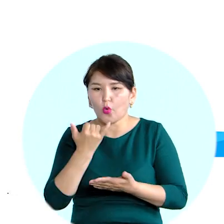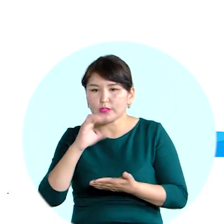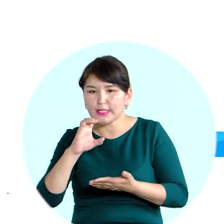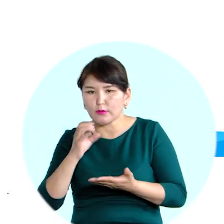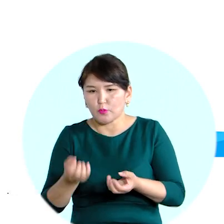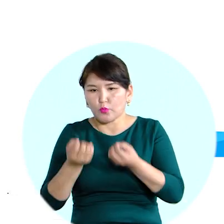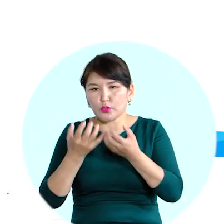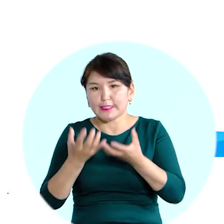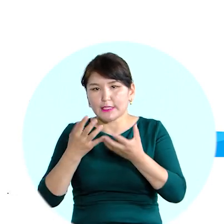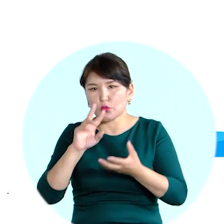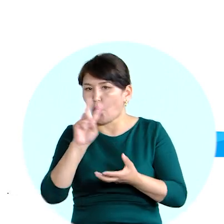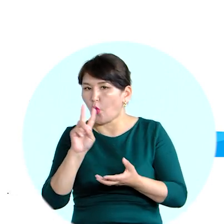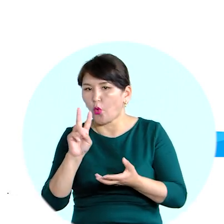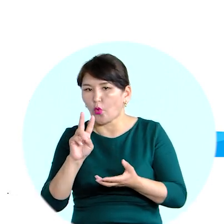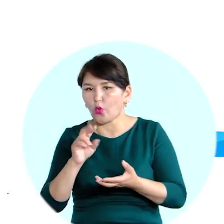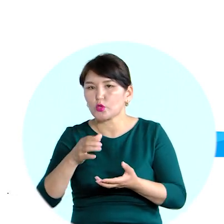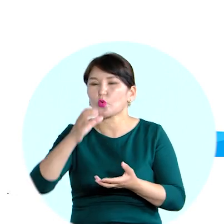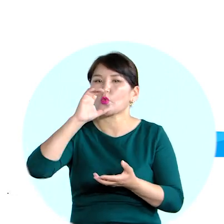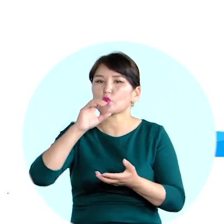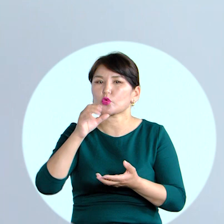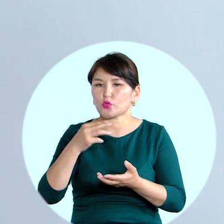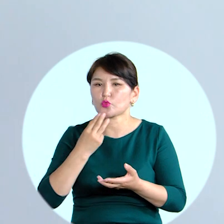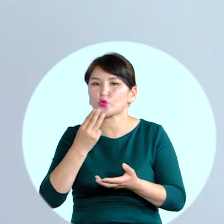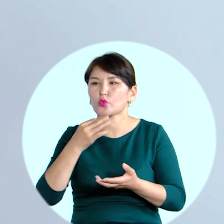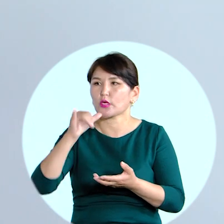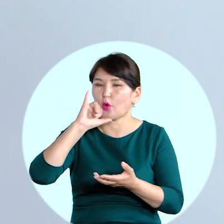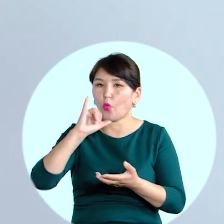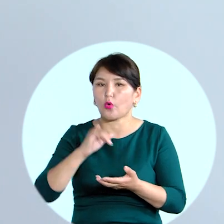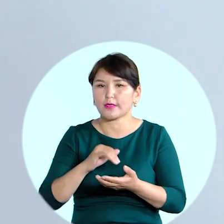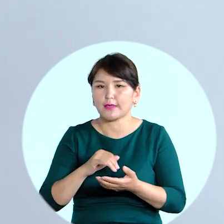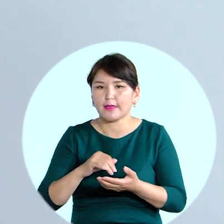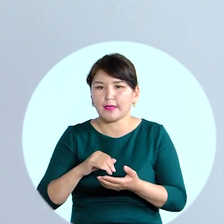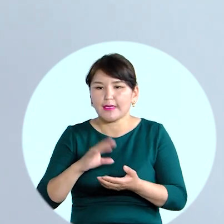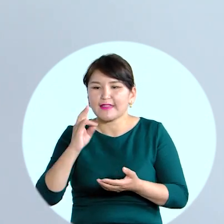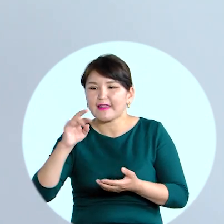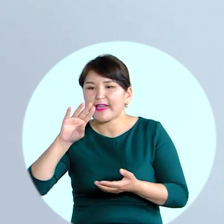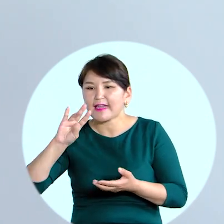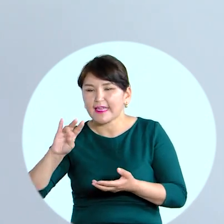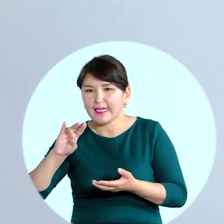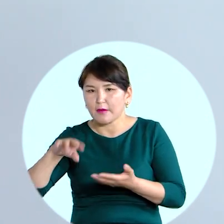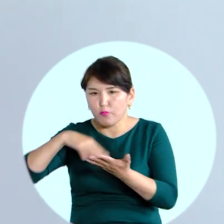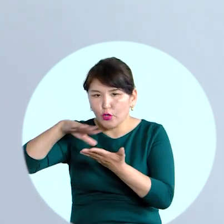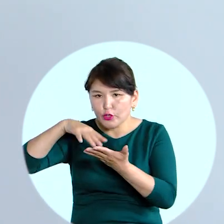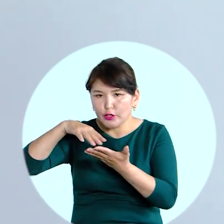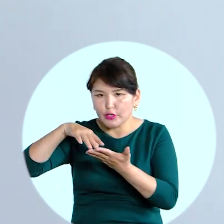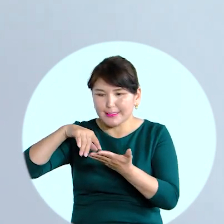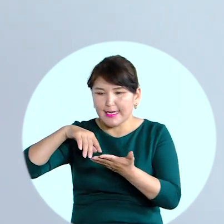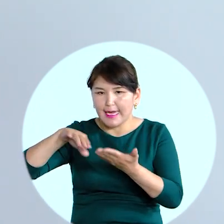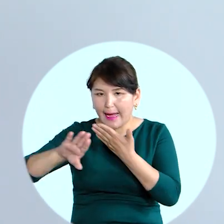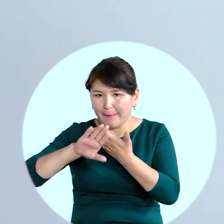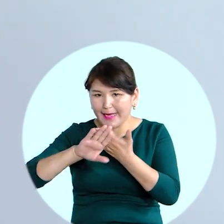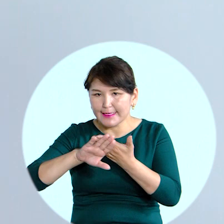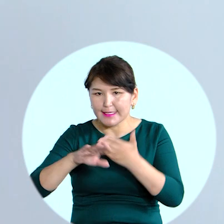тэгэхээр нэнгийн бохирдол дээр бид нар дулааны үйлрэл 5-10 сарын үед ус хамгийн их бохирдож одоо бохирдох